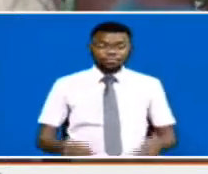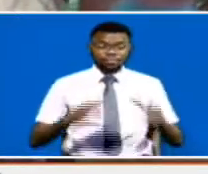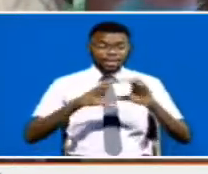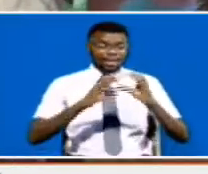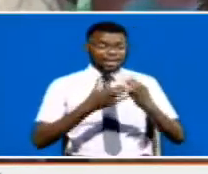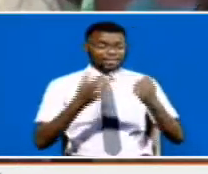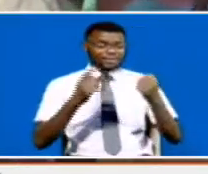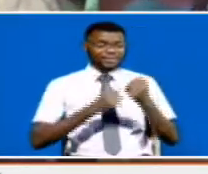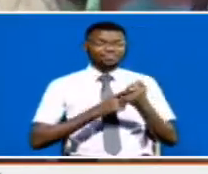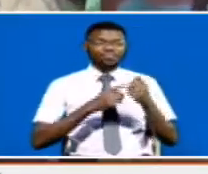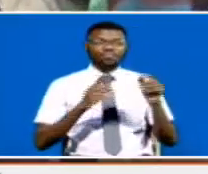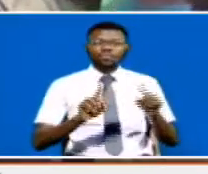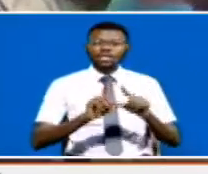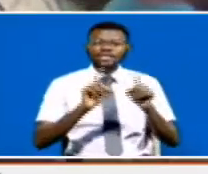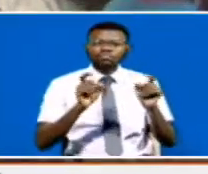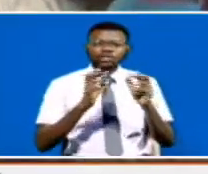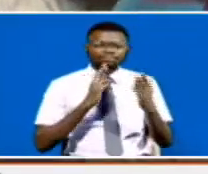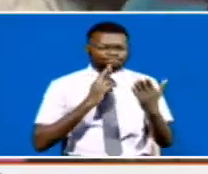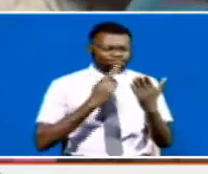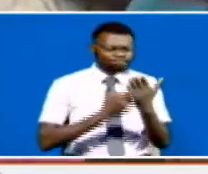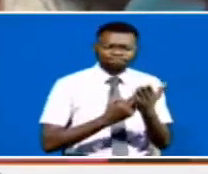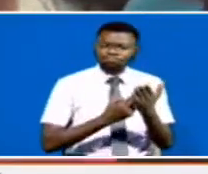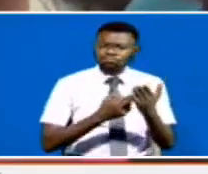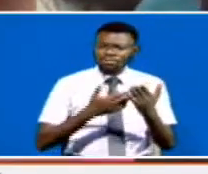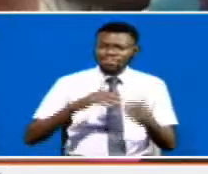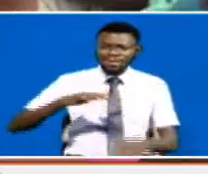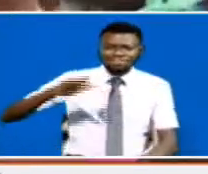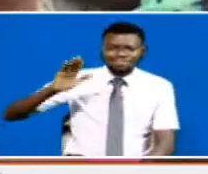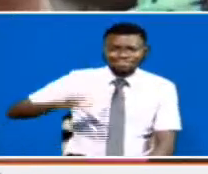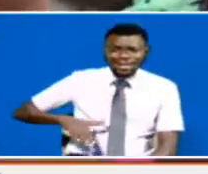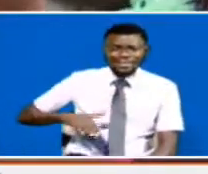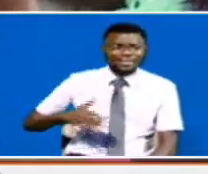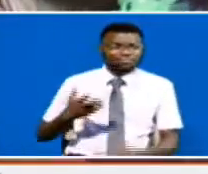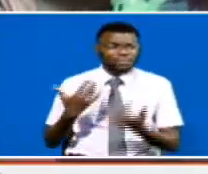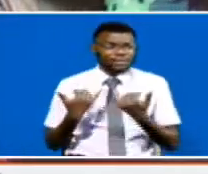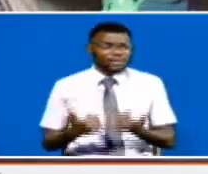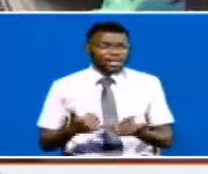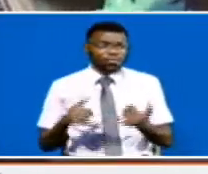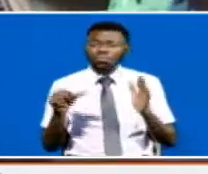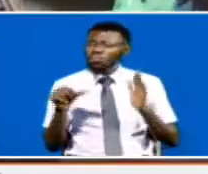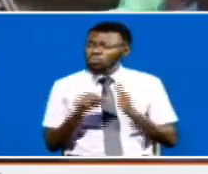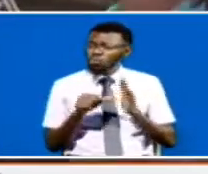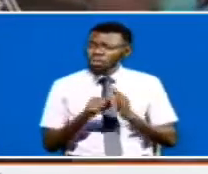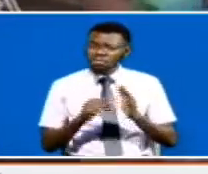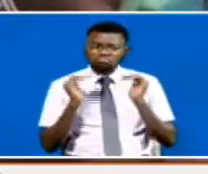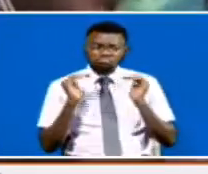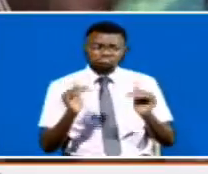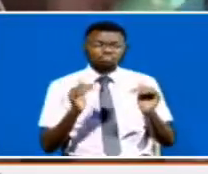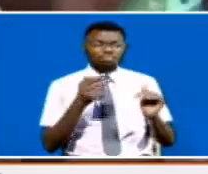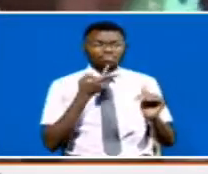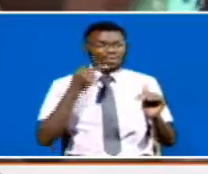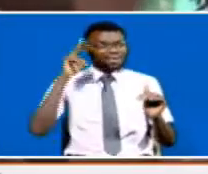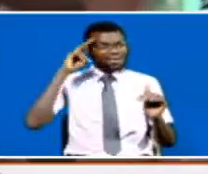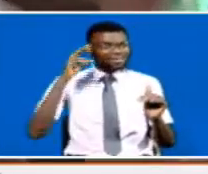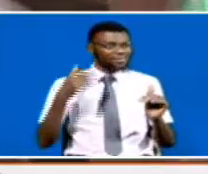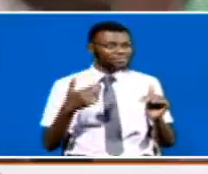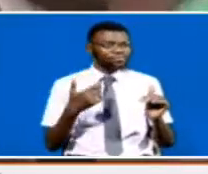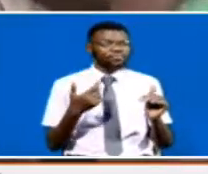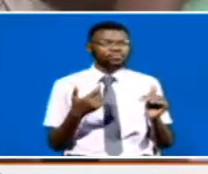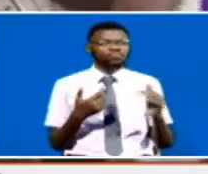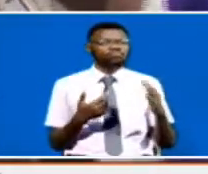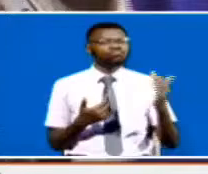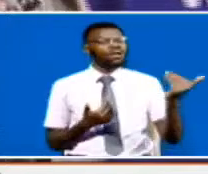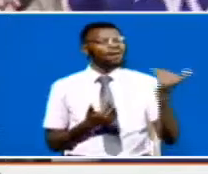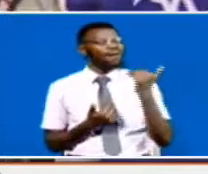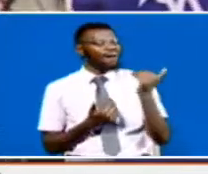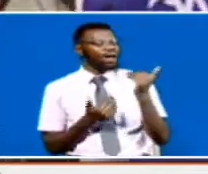sita, inaitwa grade 6. The grade 6 kuchelewesha kutoa matokeo imeleta tatizo sana. Sababu wazazi wengine unapatana na hao wanakuuliza,